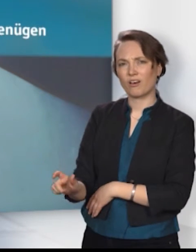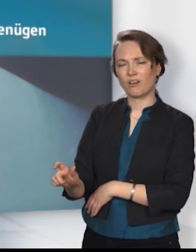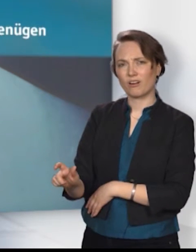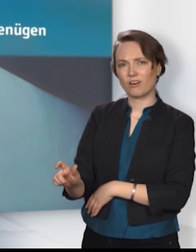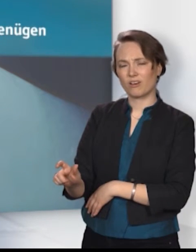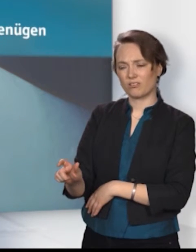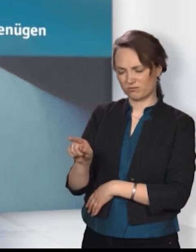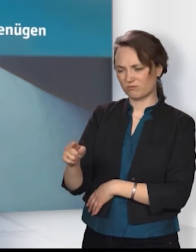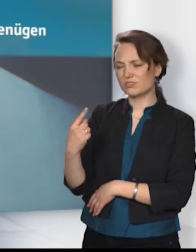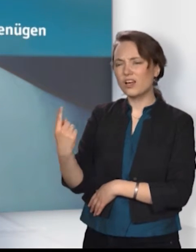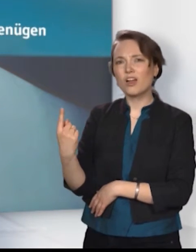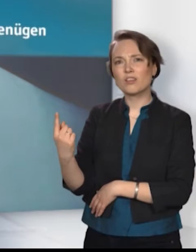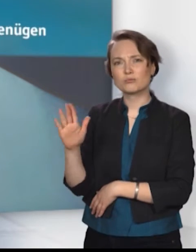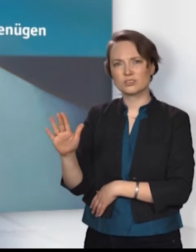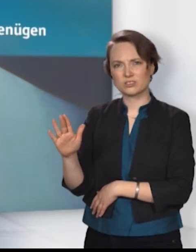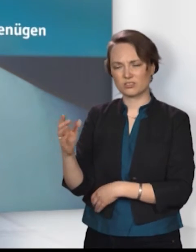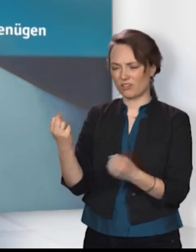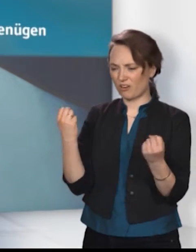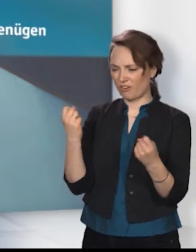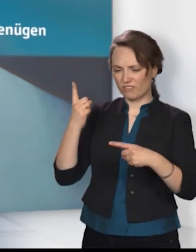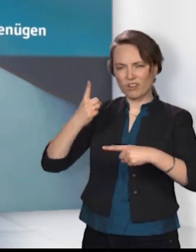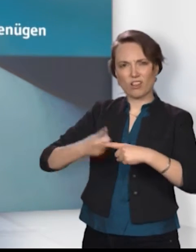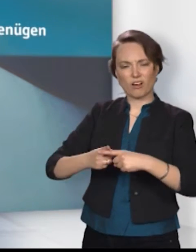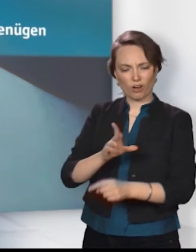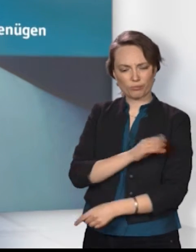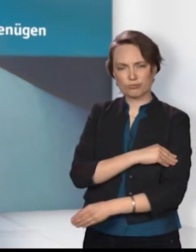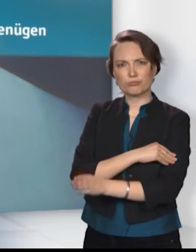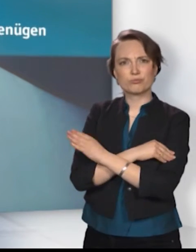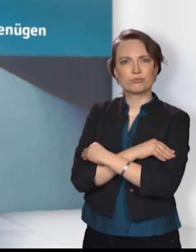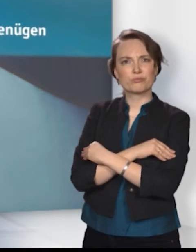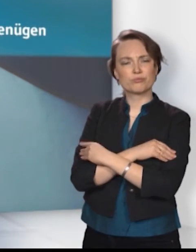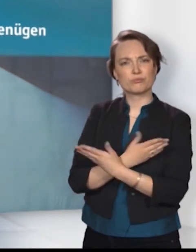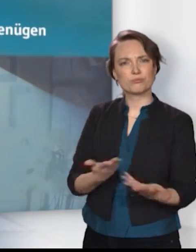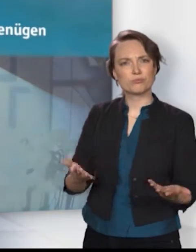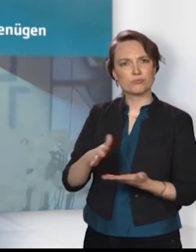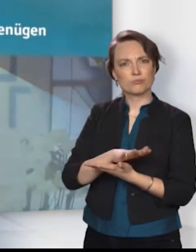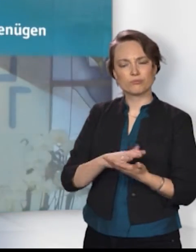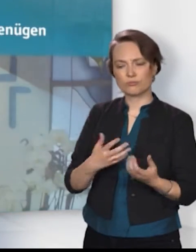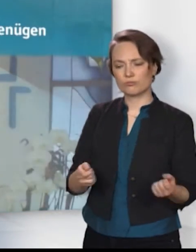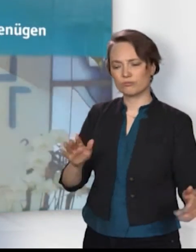stark. In denen, die am Ende ihrer Kräfte sind.